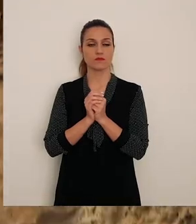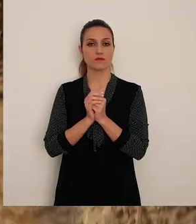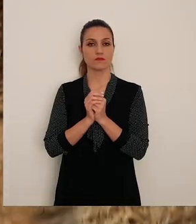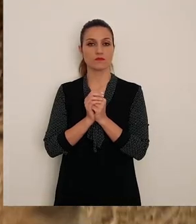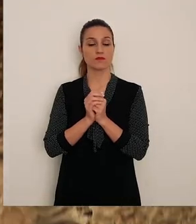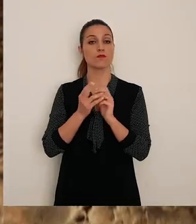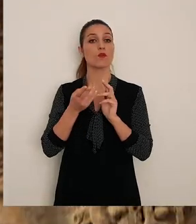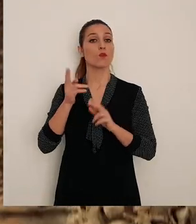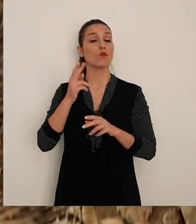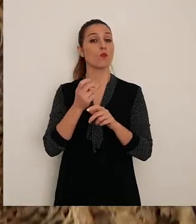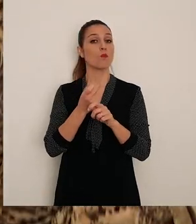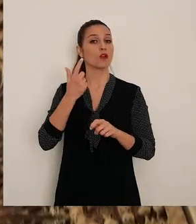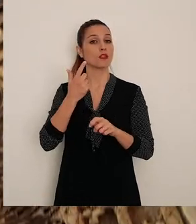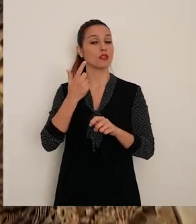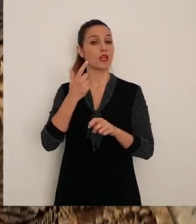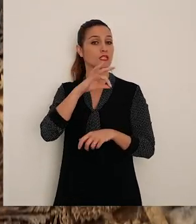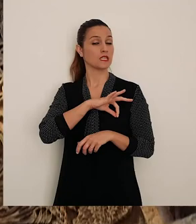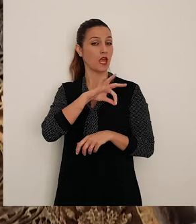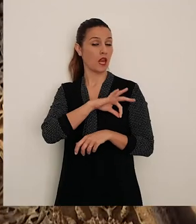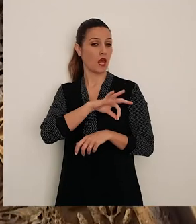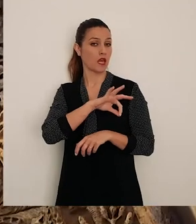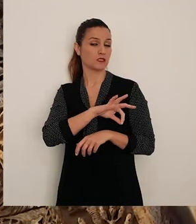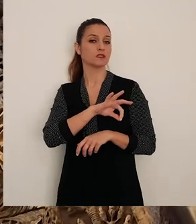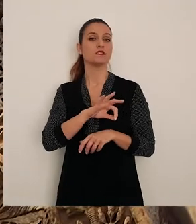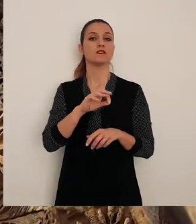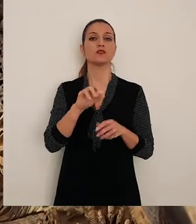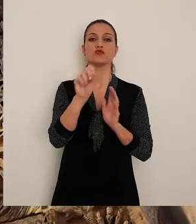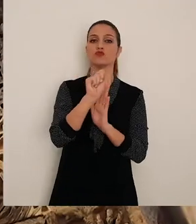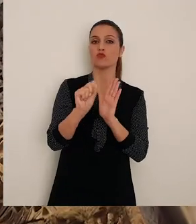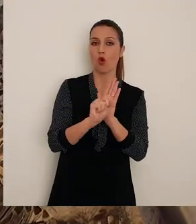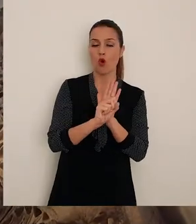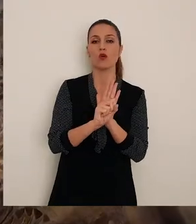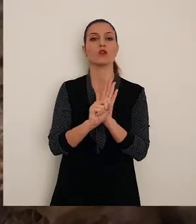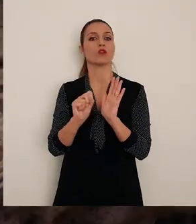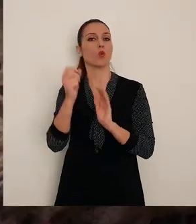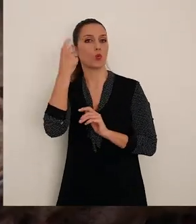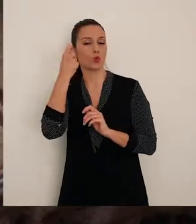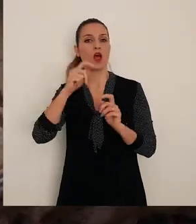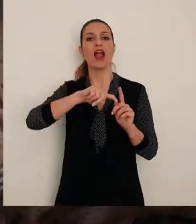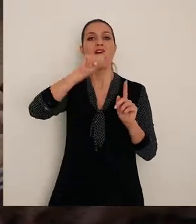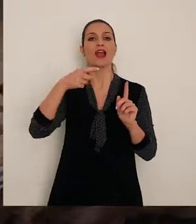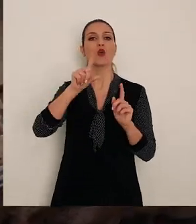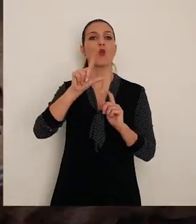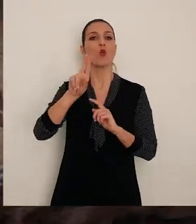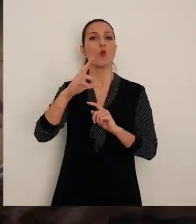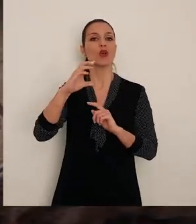Tra le opere di maggiore interesse storico e culturale vi è l'Arco Lucchetti, nel centro storico del paese.